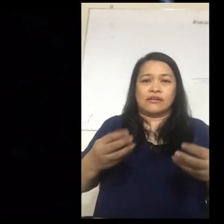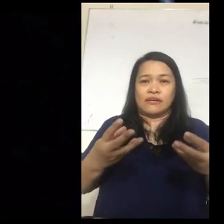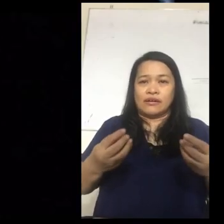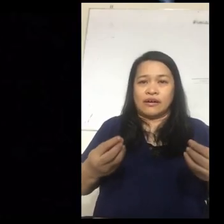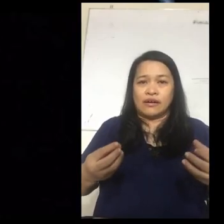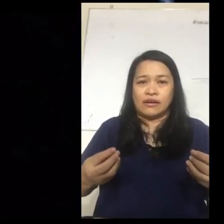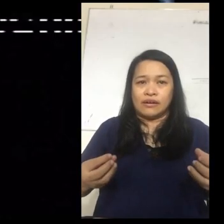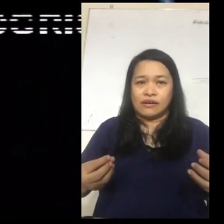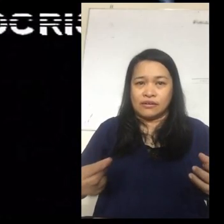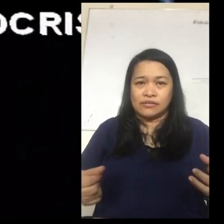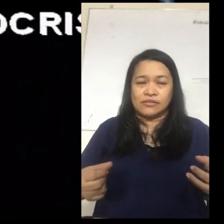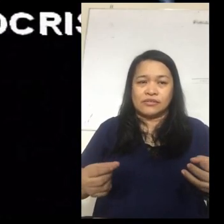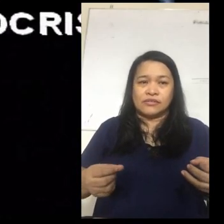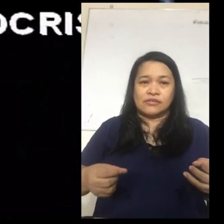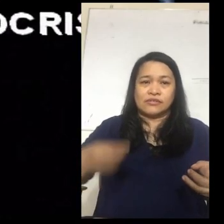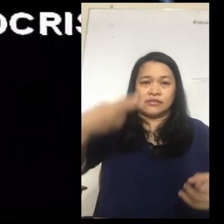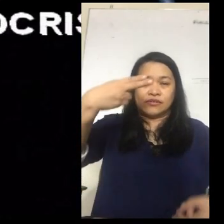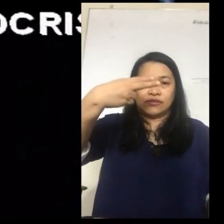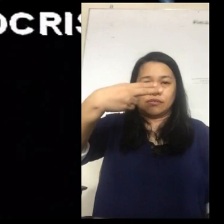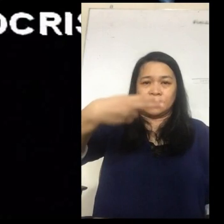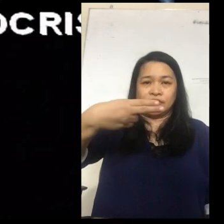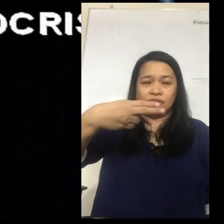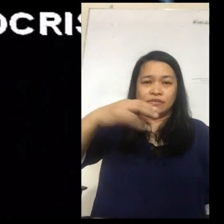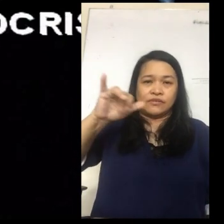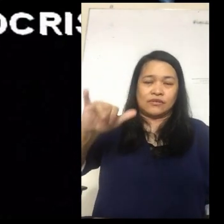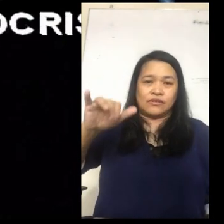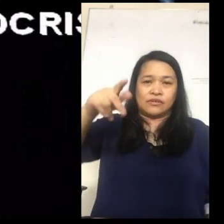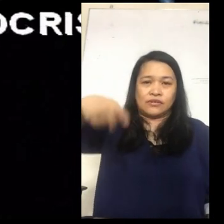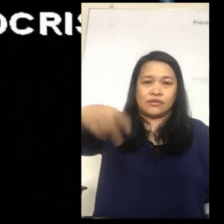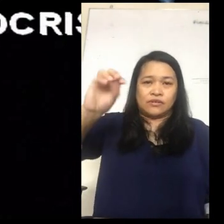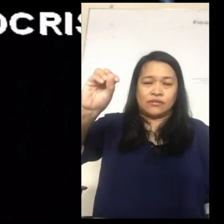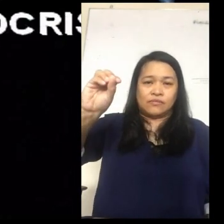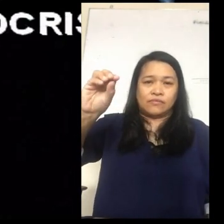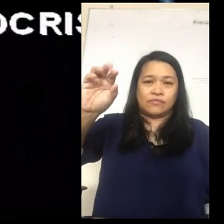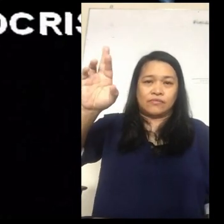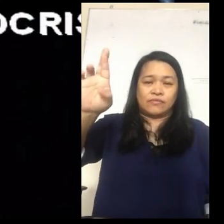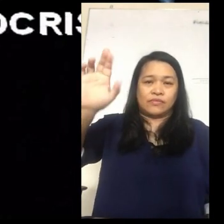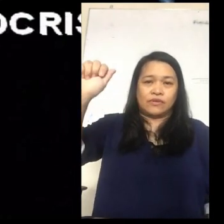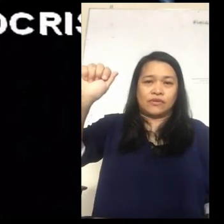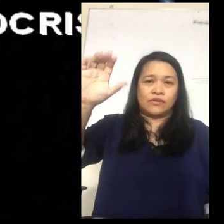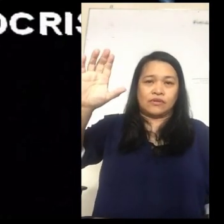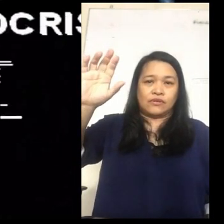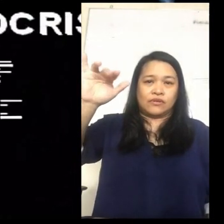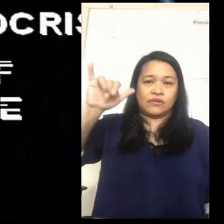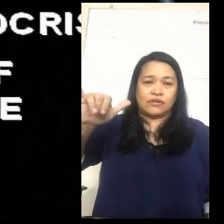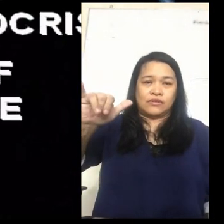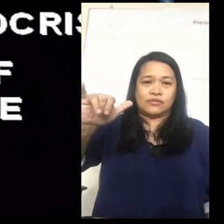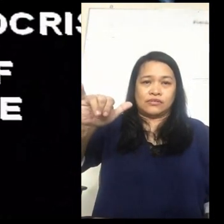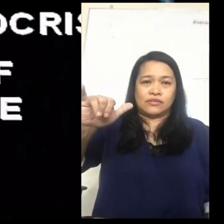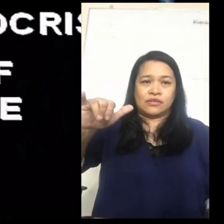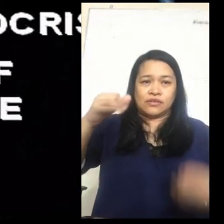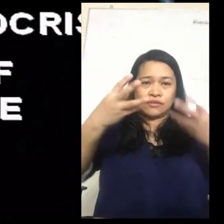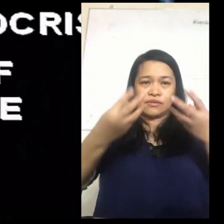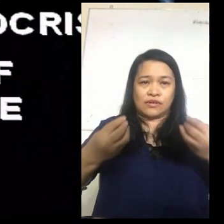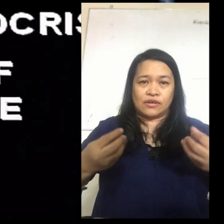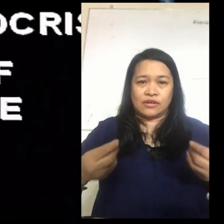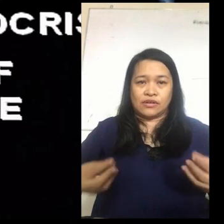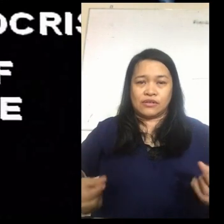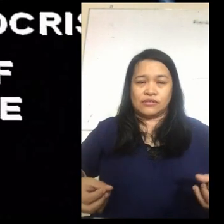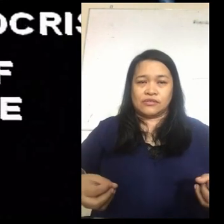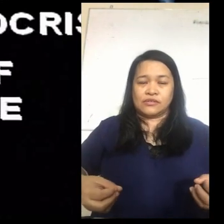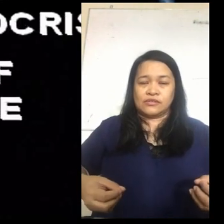and hypocrisy, yung pong mga abo ng compromise with the world, yung pong abo